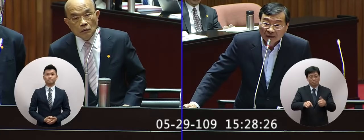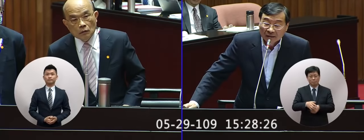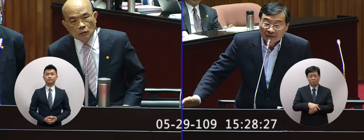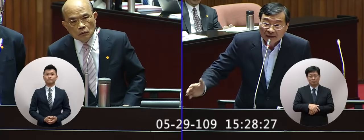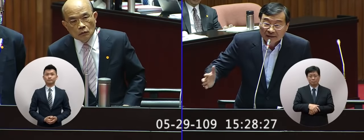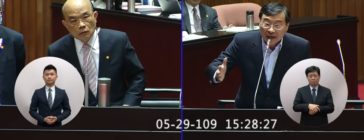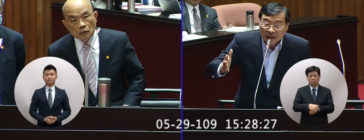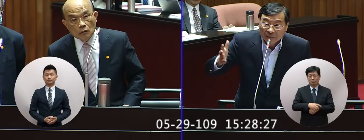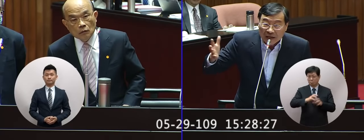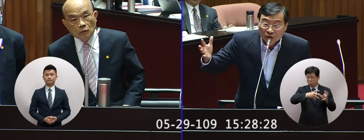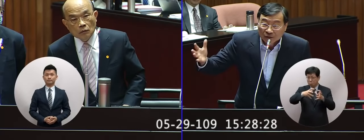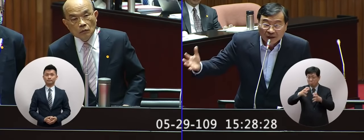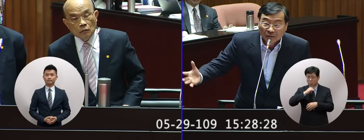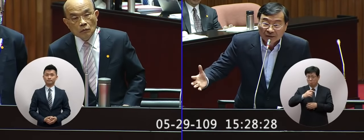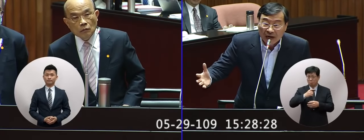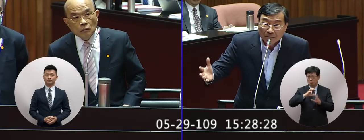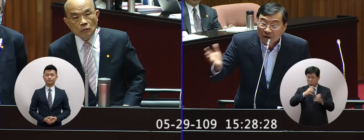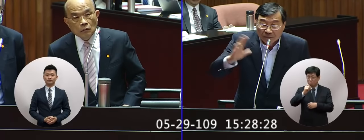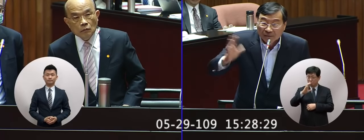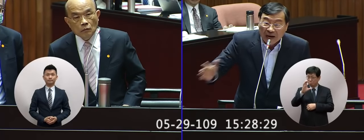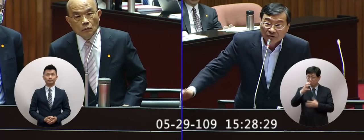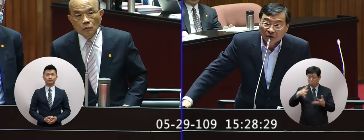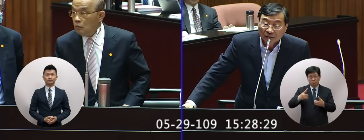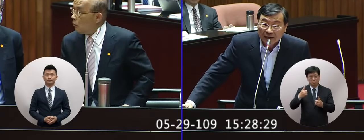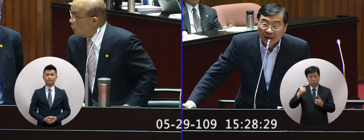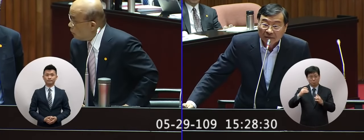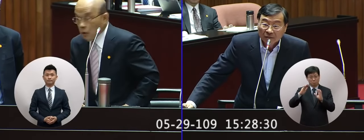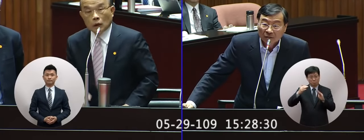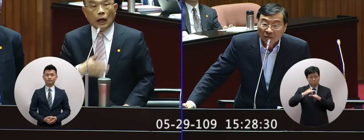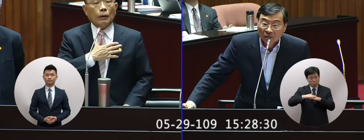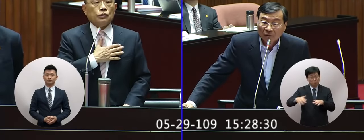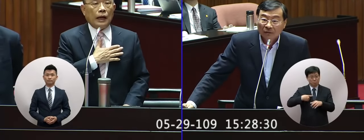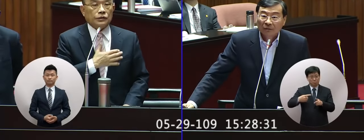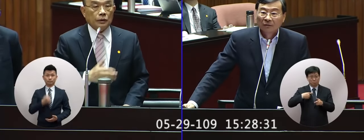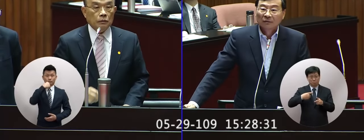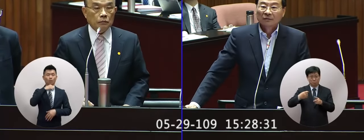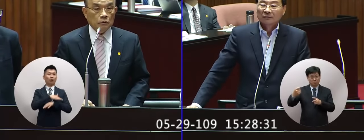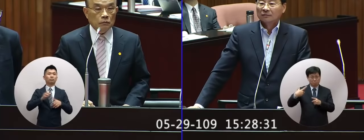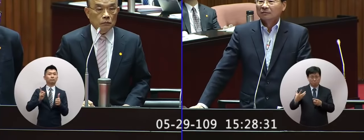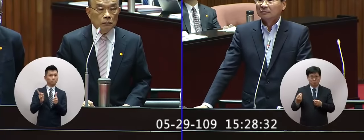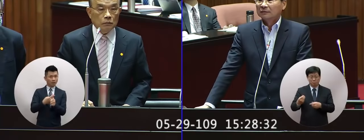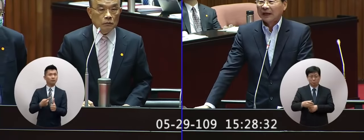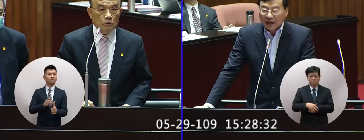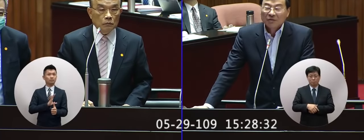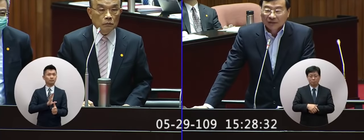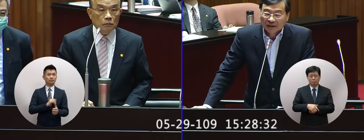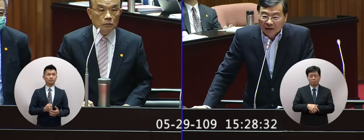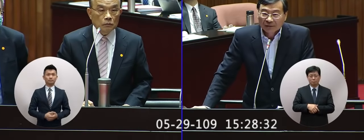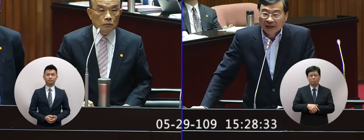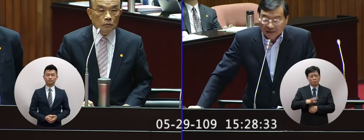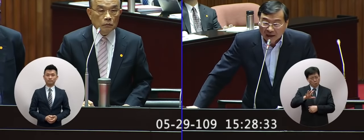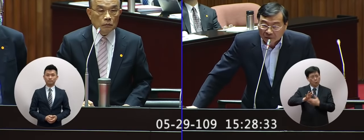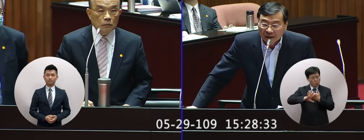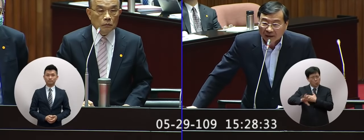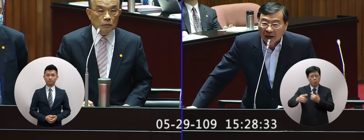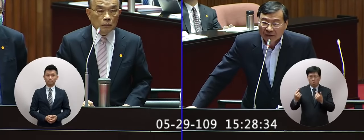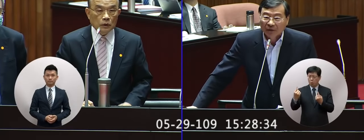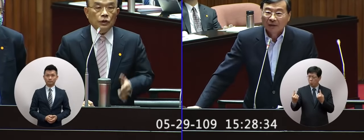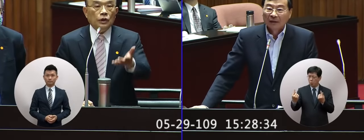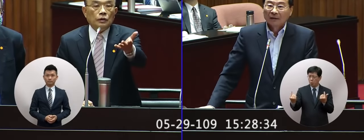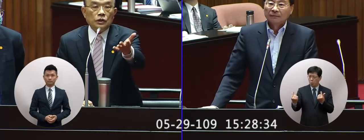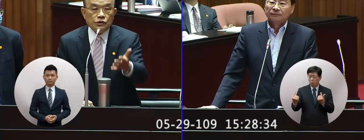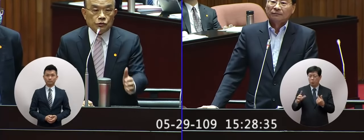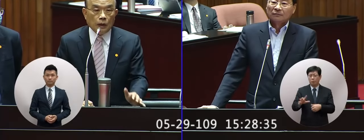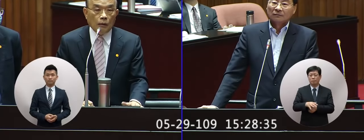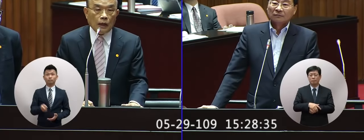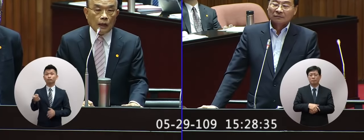在世界上190个国家没有比我们安全的国家吗？ 台湾最安全， 也有其他国家相对也很安